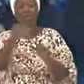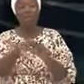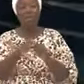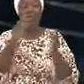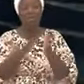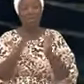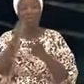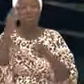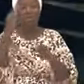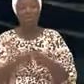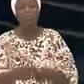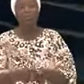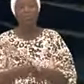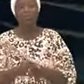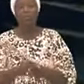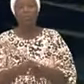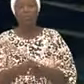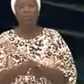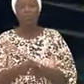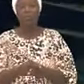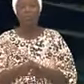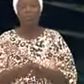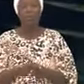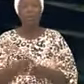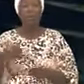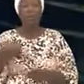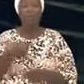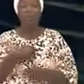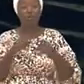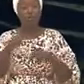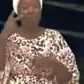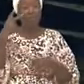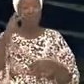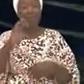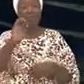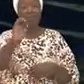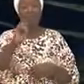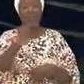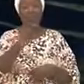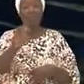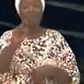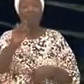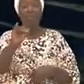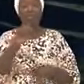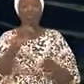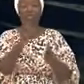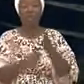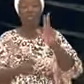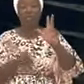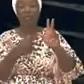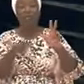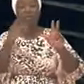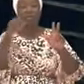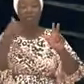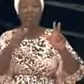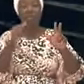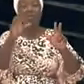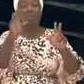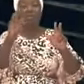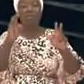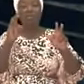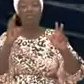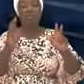nord de jésus ezequel chapitre 3 verset 17